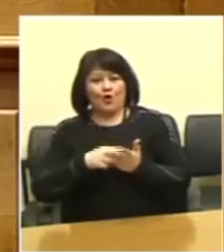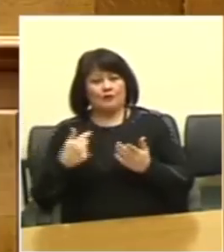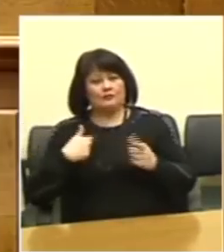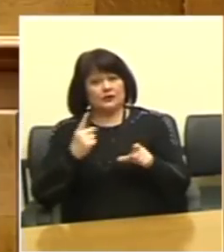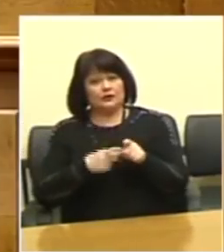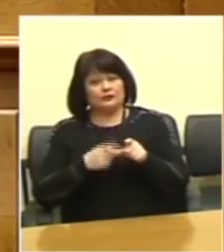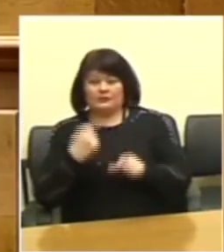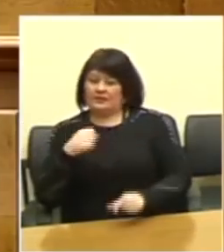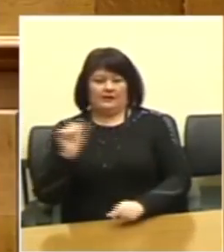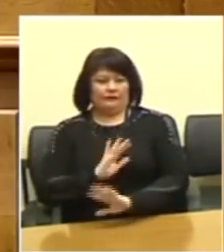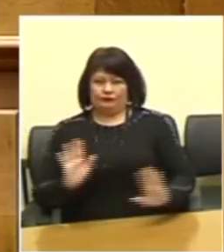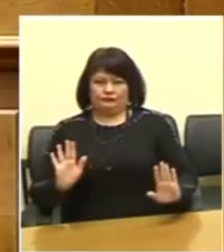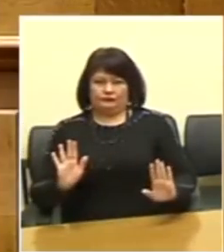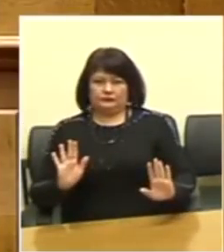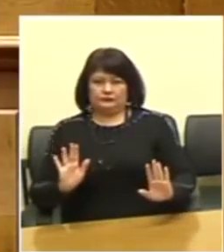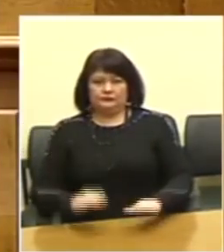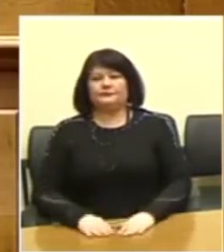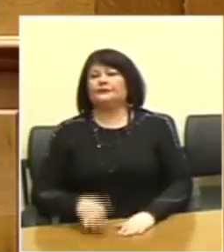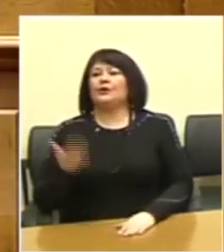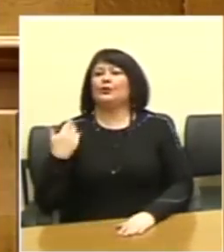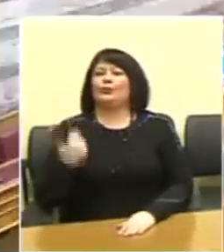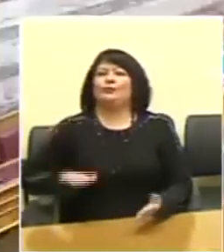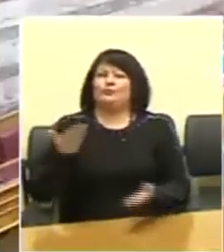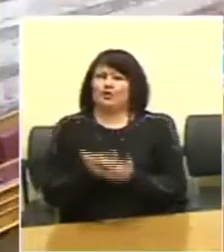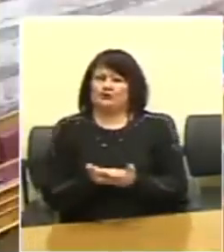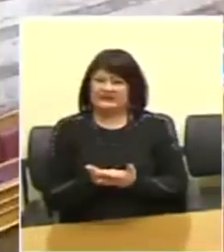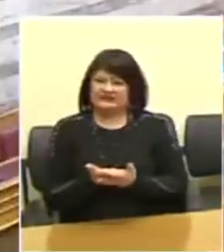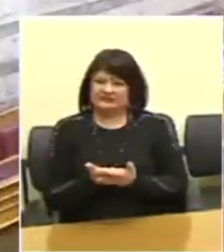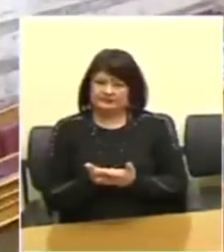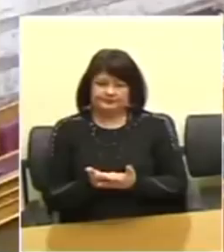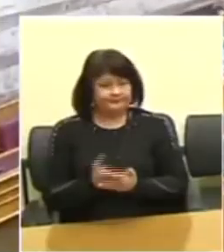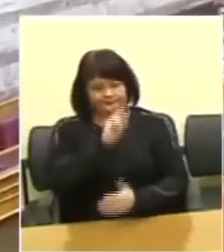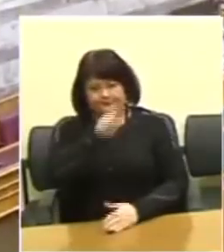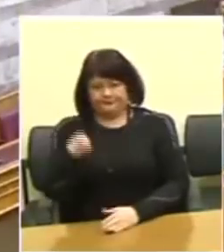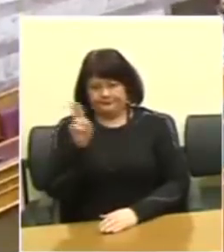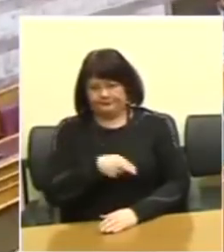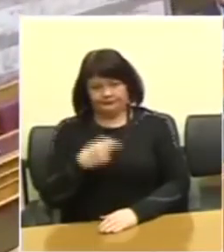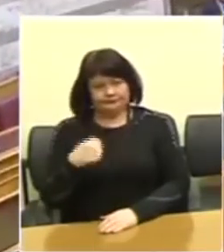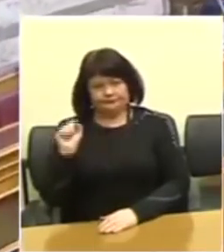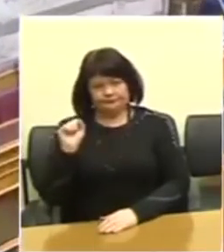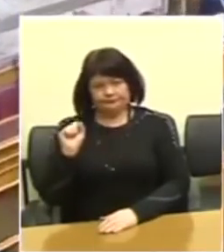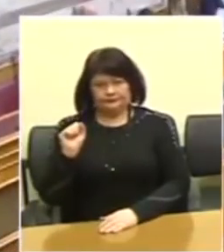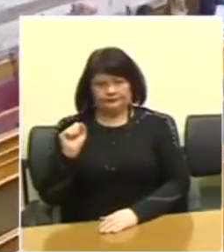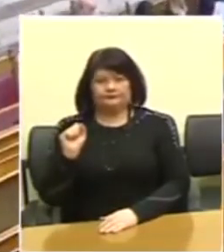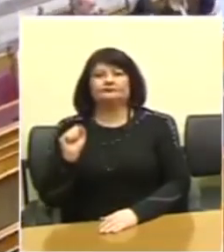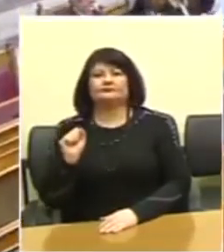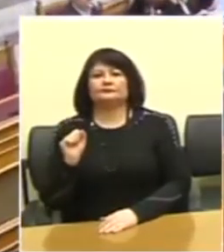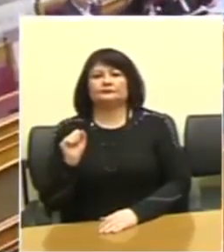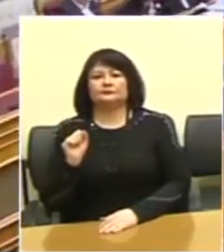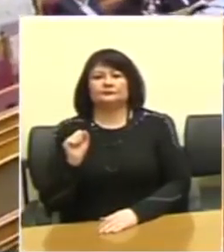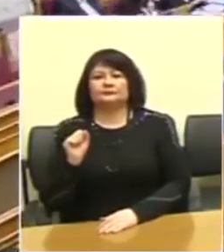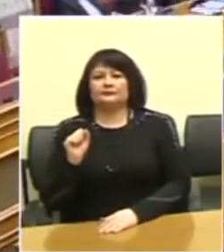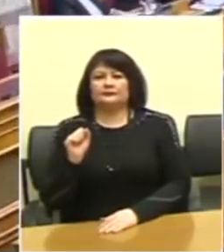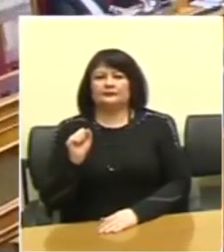ΚΚΕ διαφωνεί. Η τελευταία αυτή πρόταση απορρίφθηκε και από βουλευτές, μάλιστα,